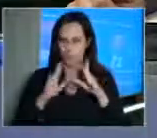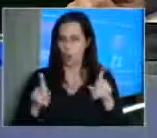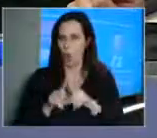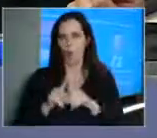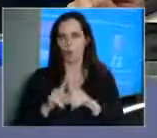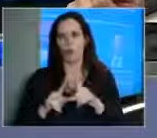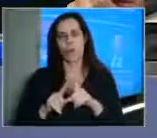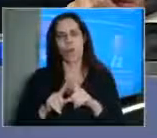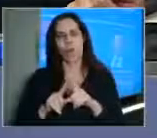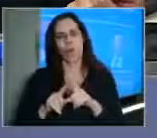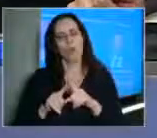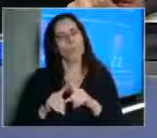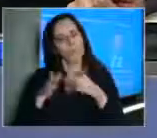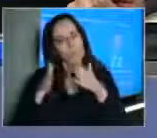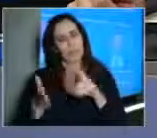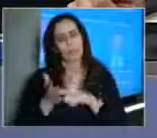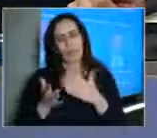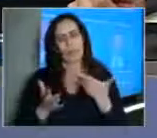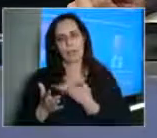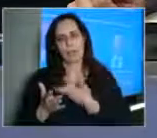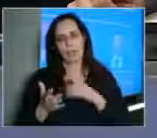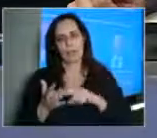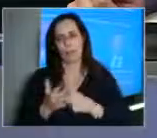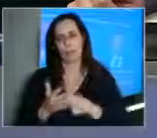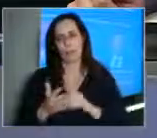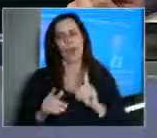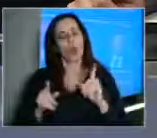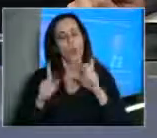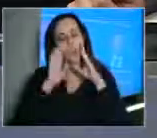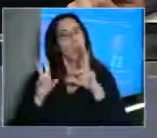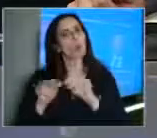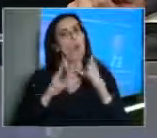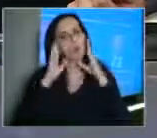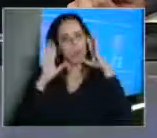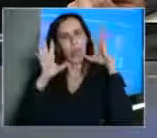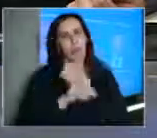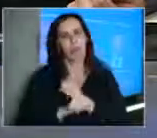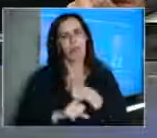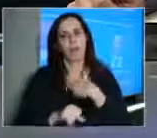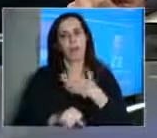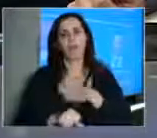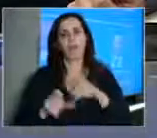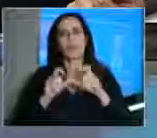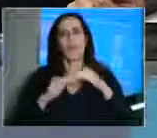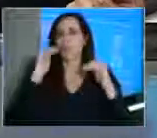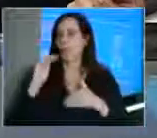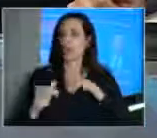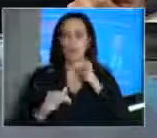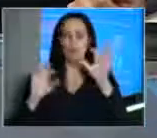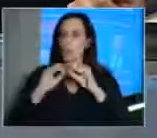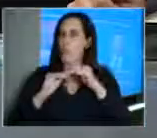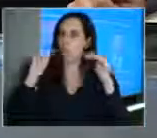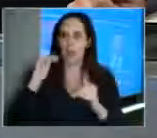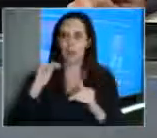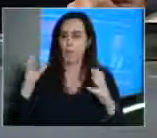דרך כדי להשיג את המטרות. לא? אנחנו לא מאמינים באותה דרך כדי להשיג את המטרות. המטרה שלי היא למנוע אפליה. אני לא רוצה שתהיה שום